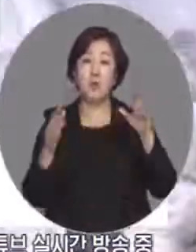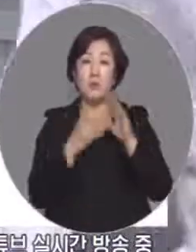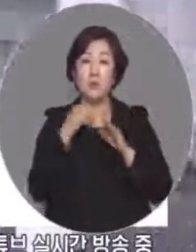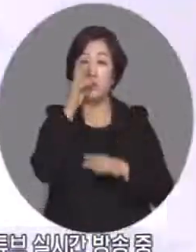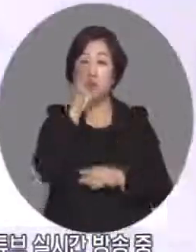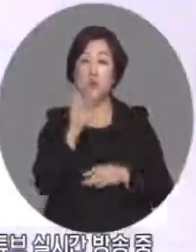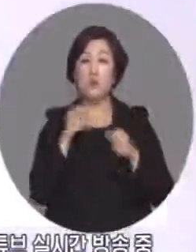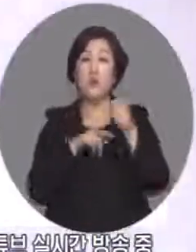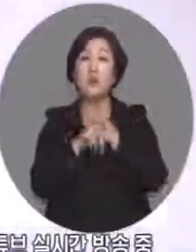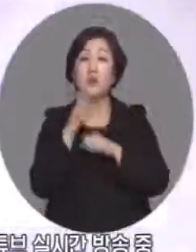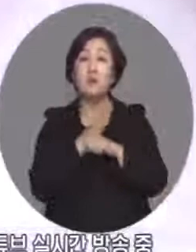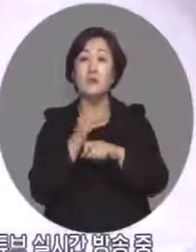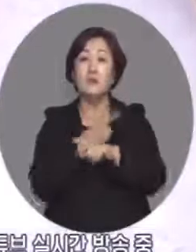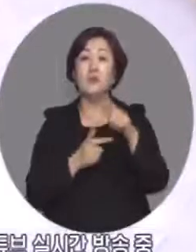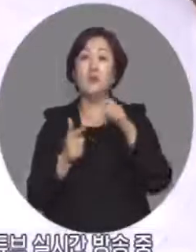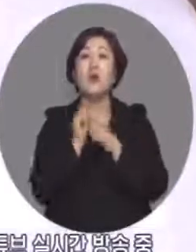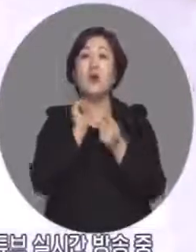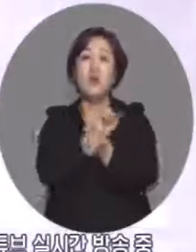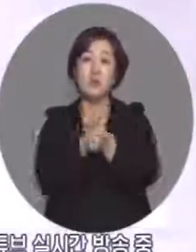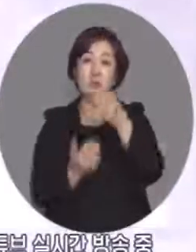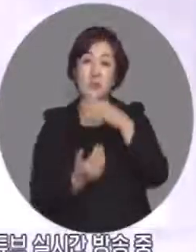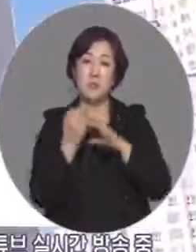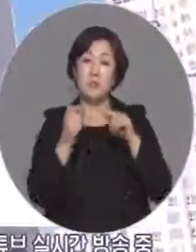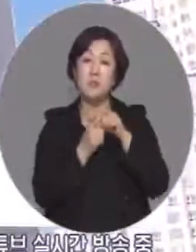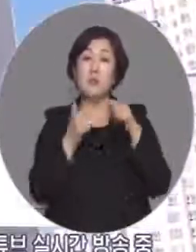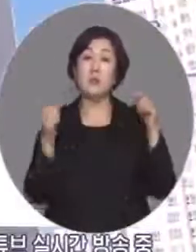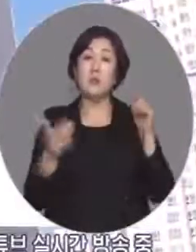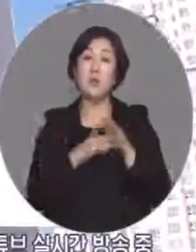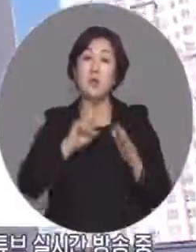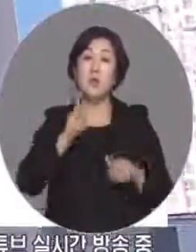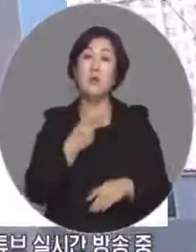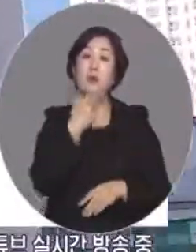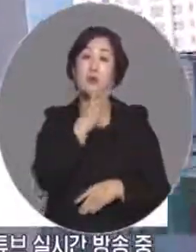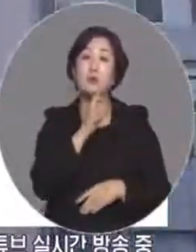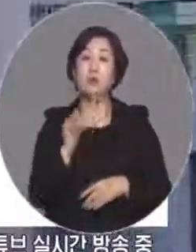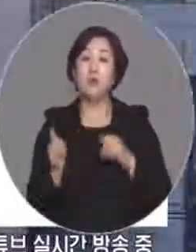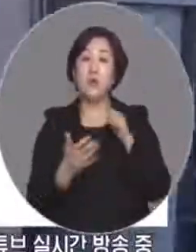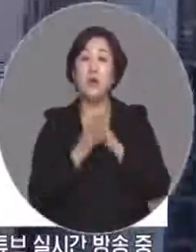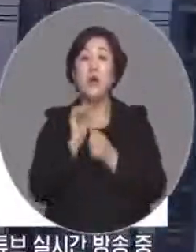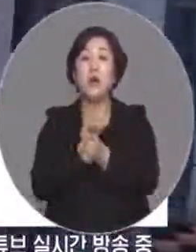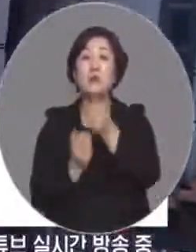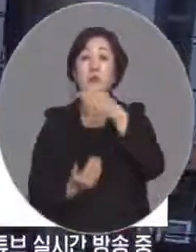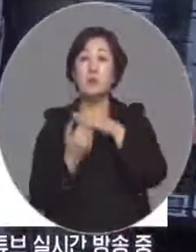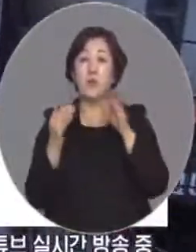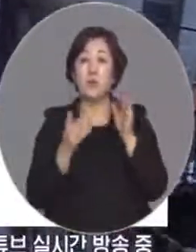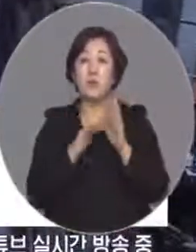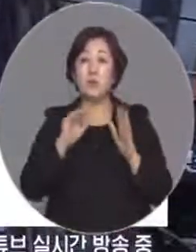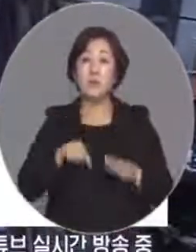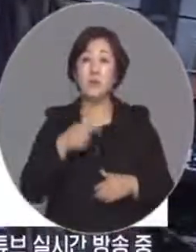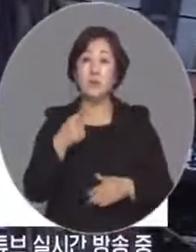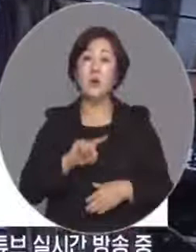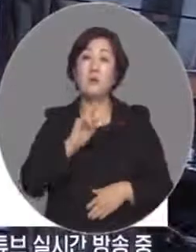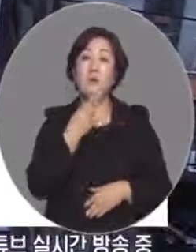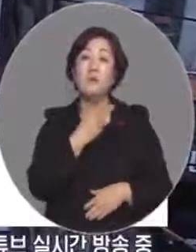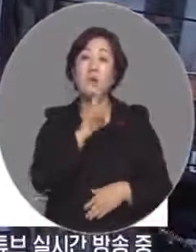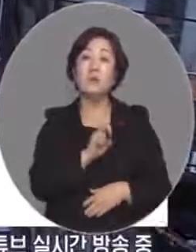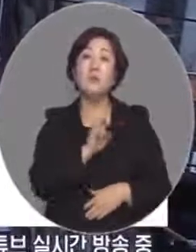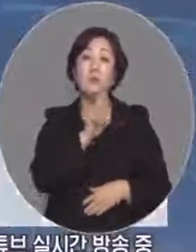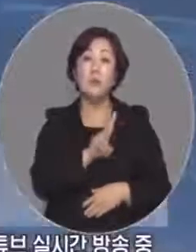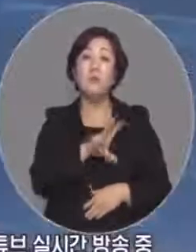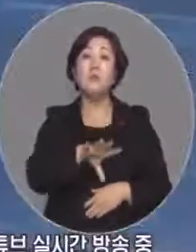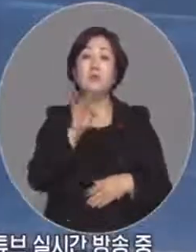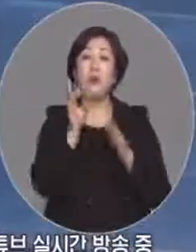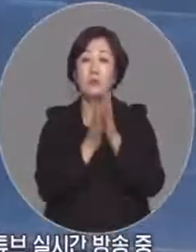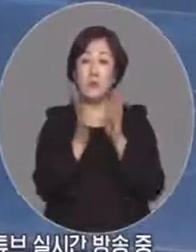파견된 의료진 한 명이 추가로 확진 판정을 받는 등 전체 212명이 감염됐지만 최초 증상자가 222번이라는 것